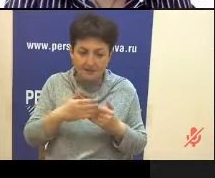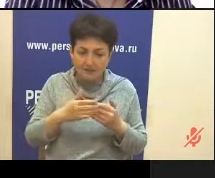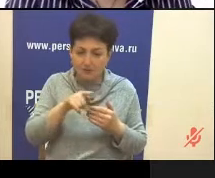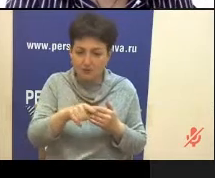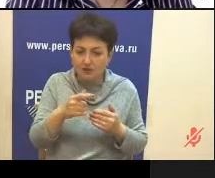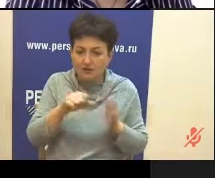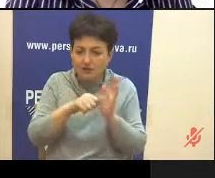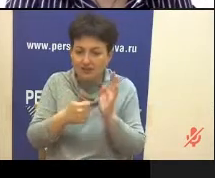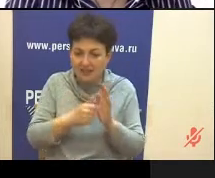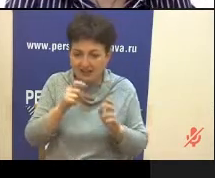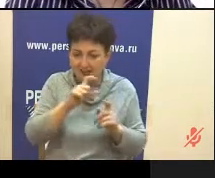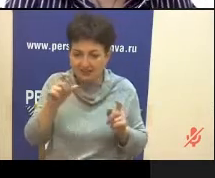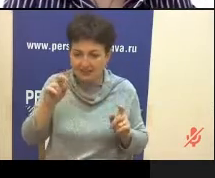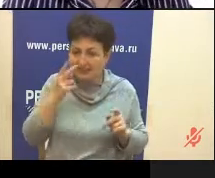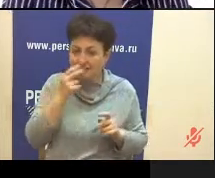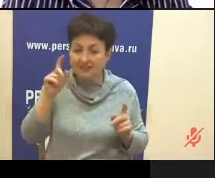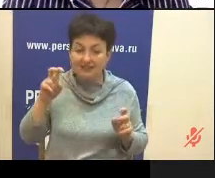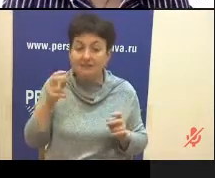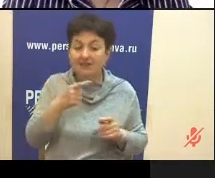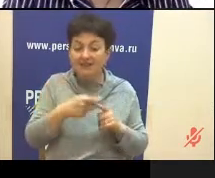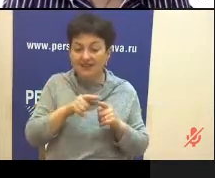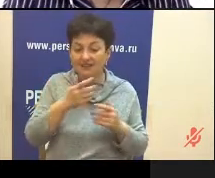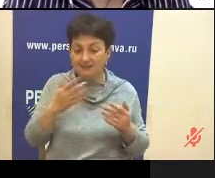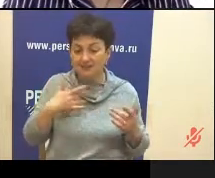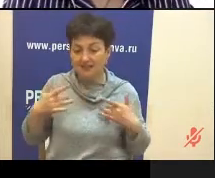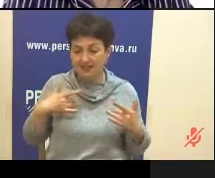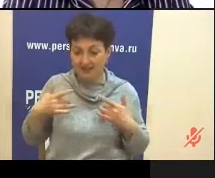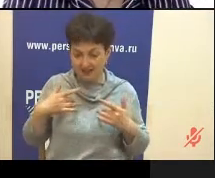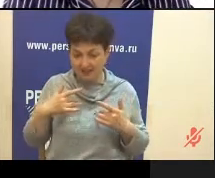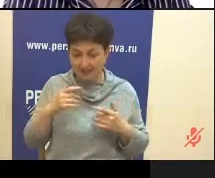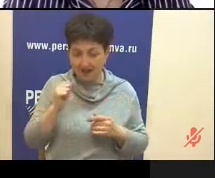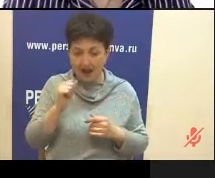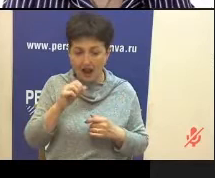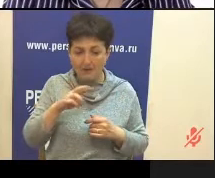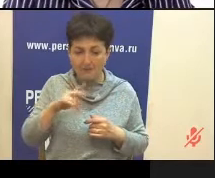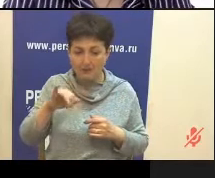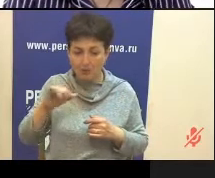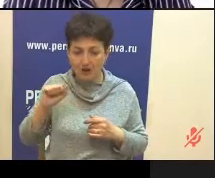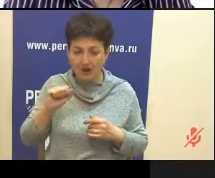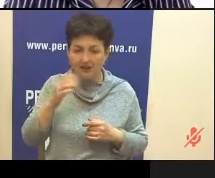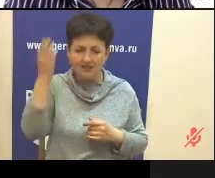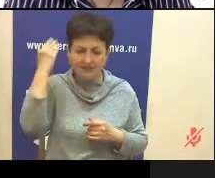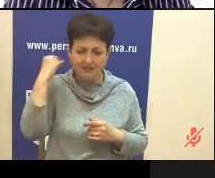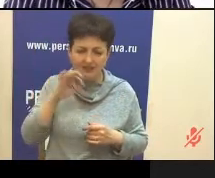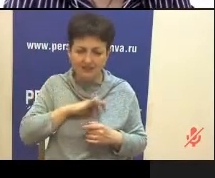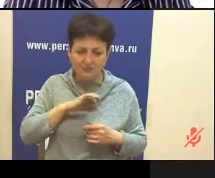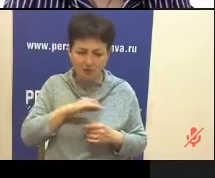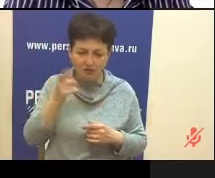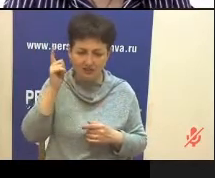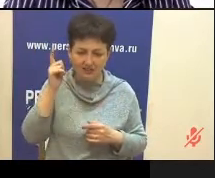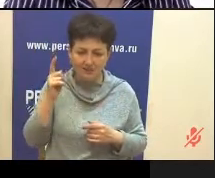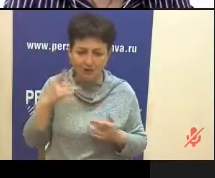порядка 16 базовых только типов. Это, собственно, театральные амплуа, которые издревле использовались еще